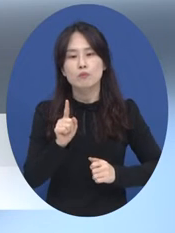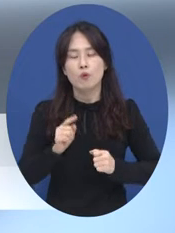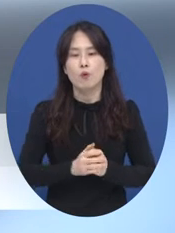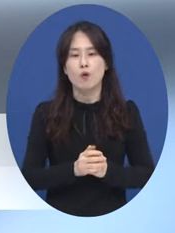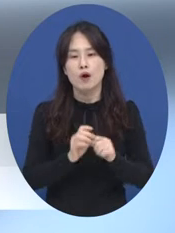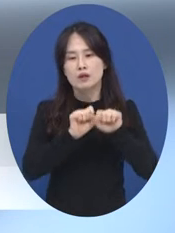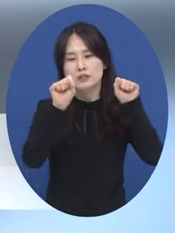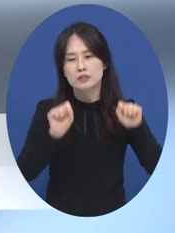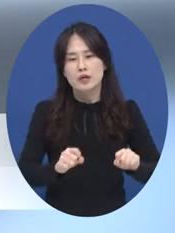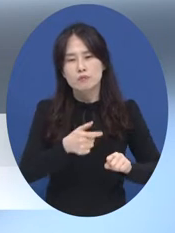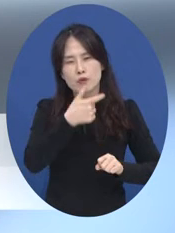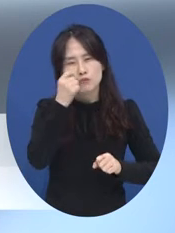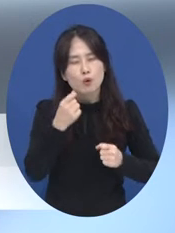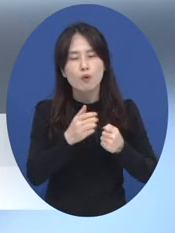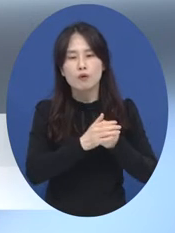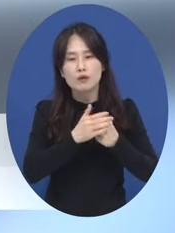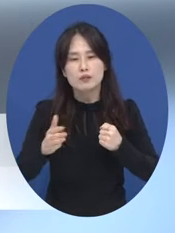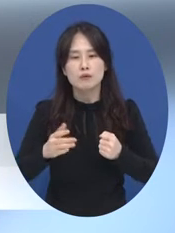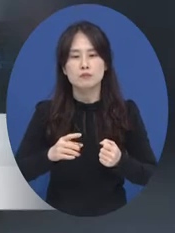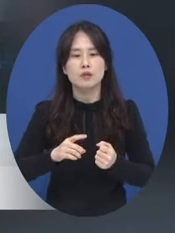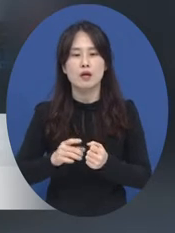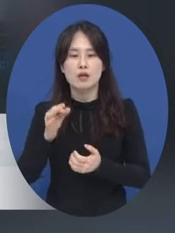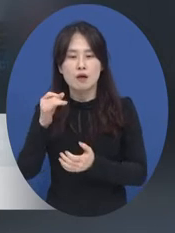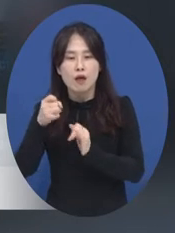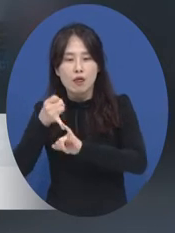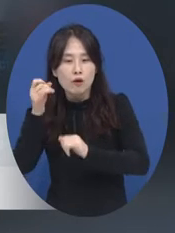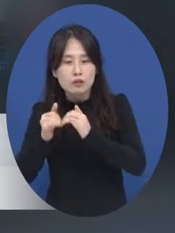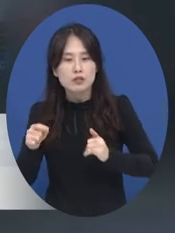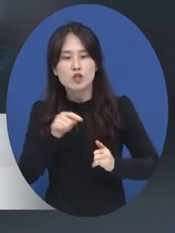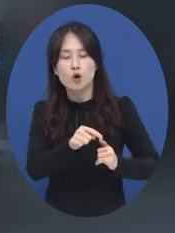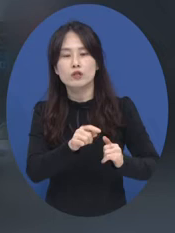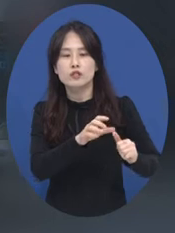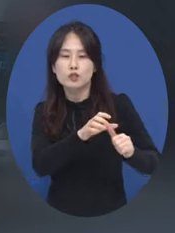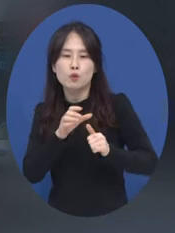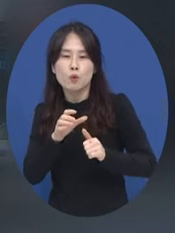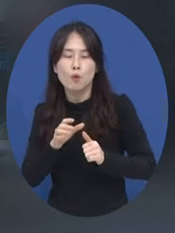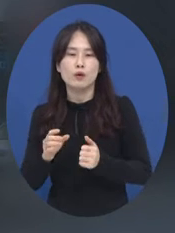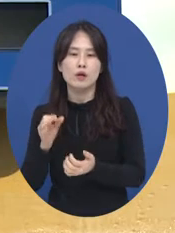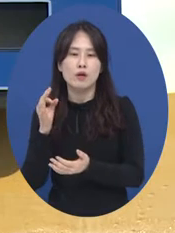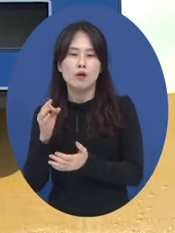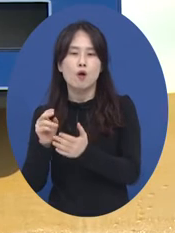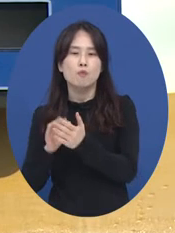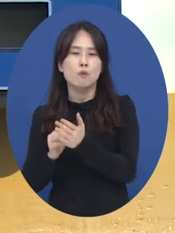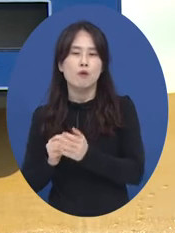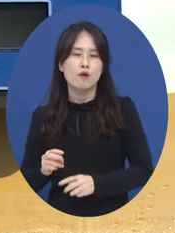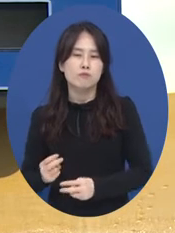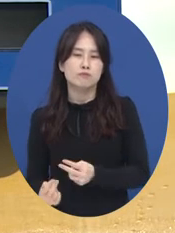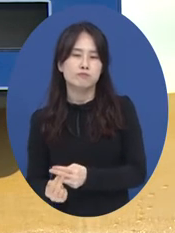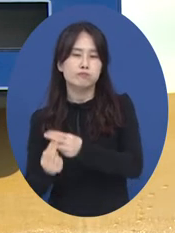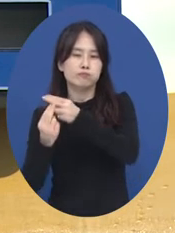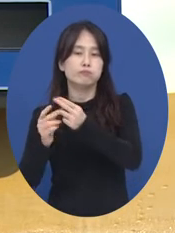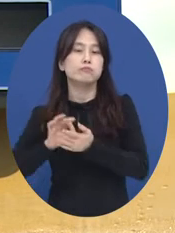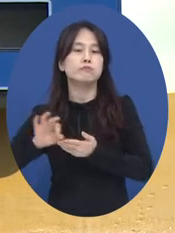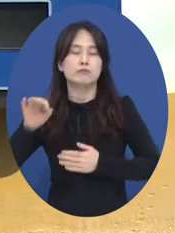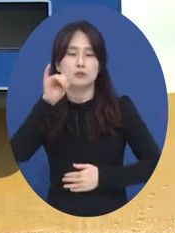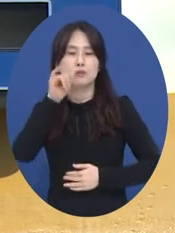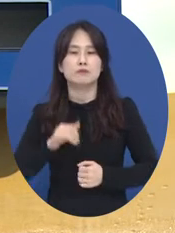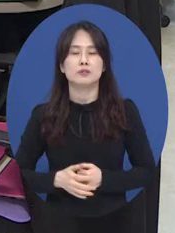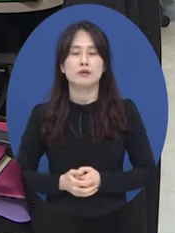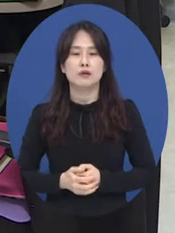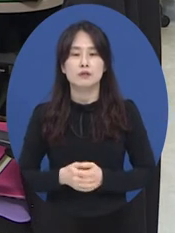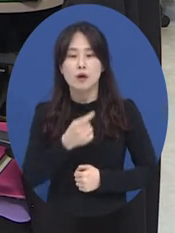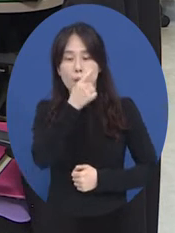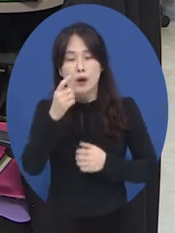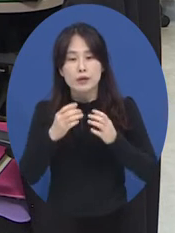예금 압류 시스템이 없어 체납자 들이 이들 금융주 압을 재산 은닉 쓰다 내로 이용하기 때문입니다 보내는